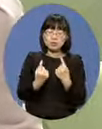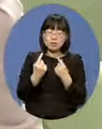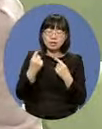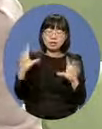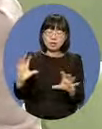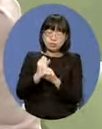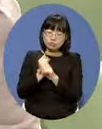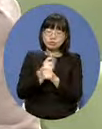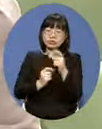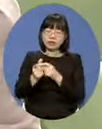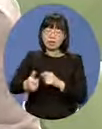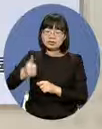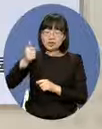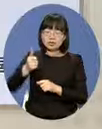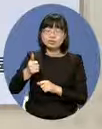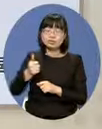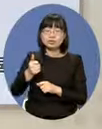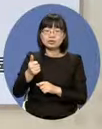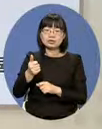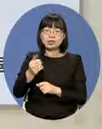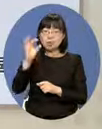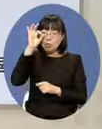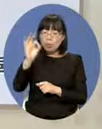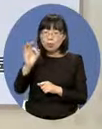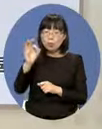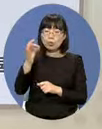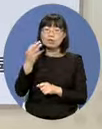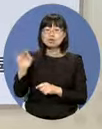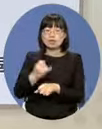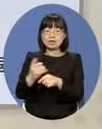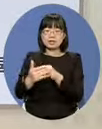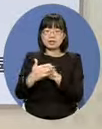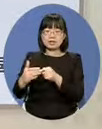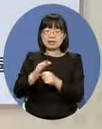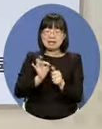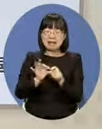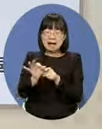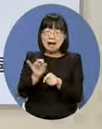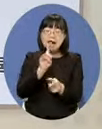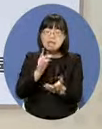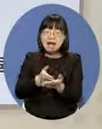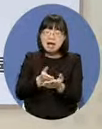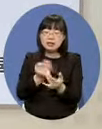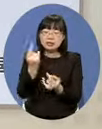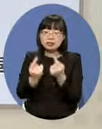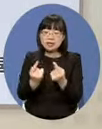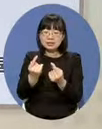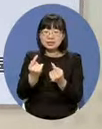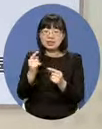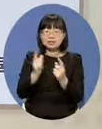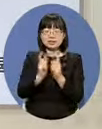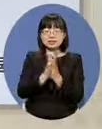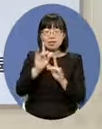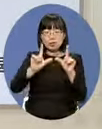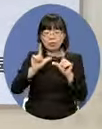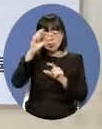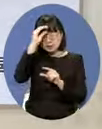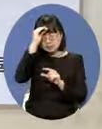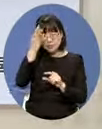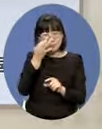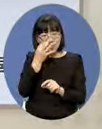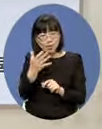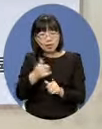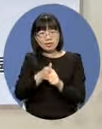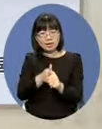때문에 때로는 부모님이 잔소리하는 것보다는 내가 솔선수범 모범을 보여서 내 가치관을 따르도록 하도록 유도를 하는 거고요.